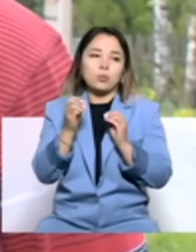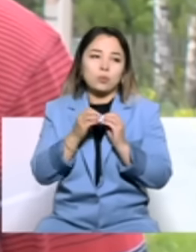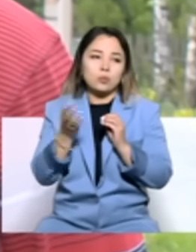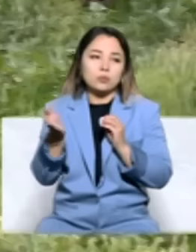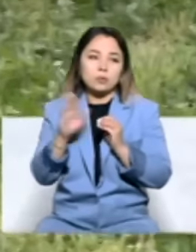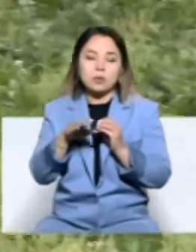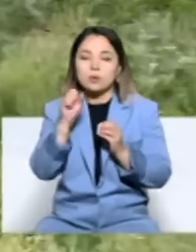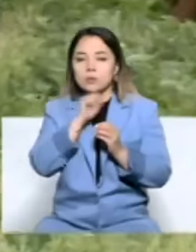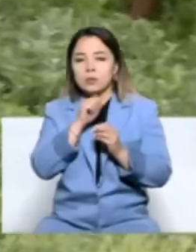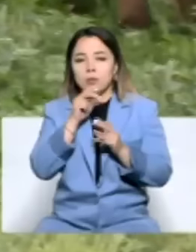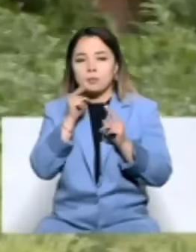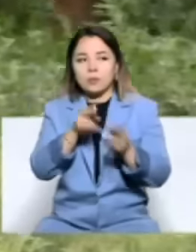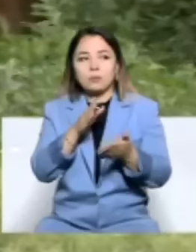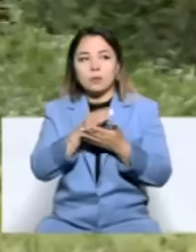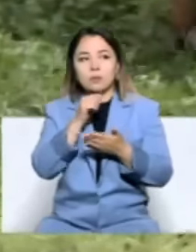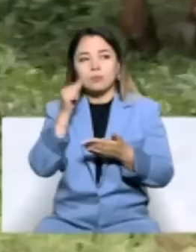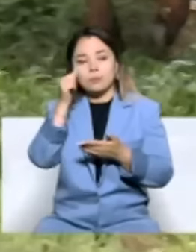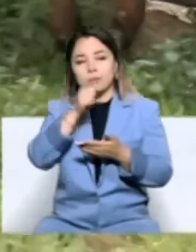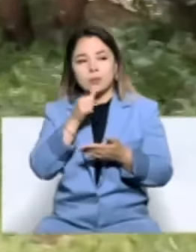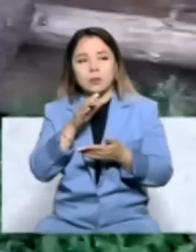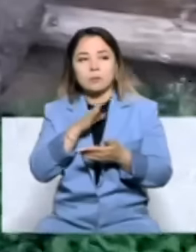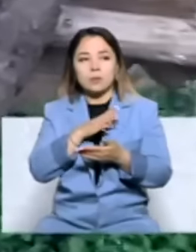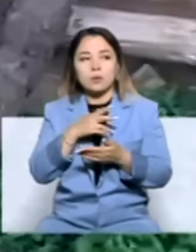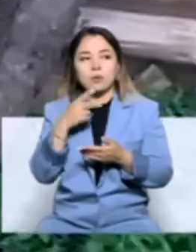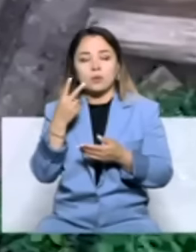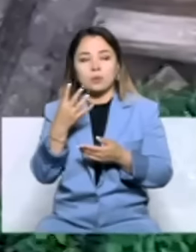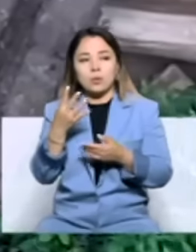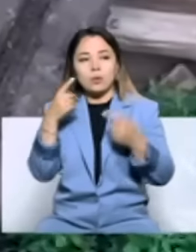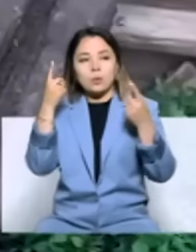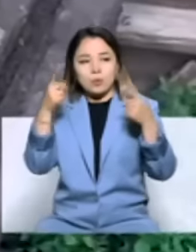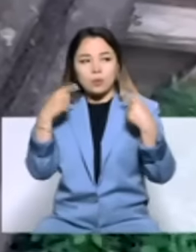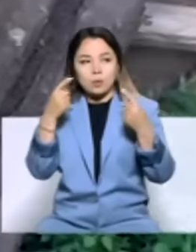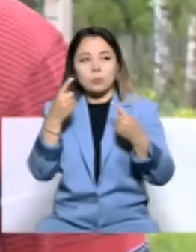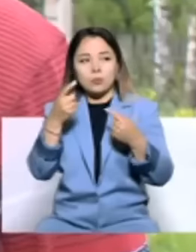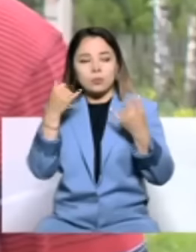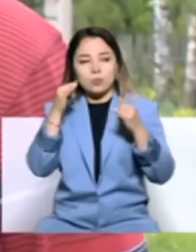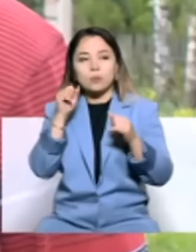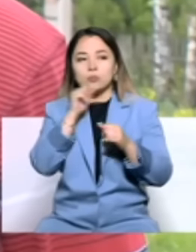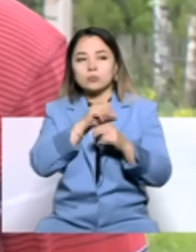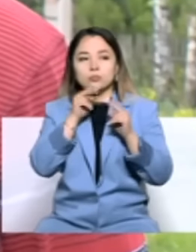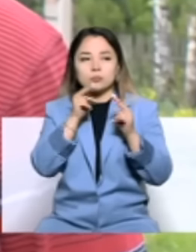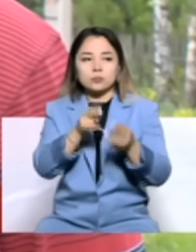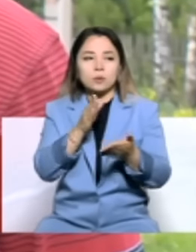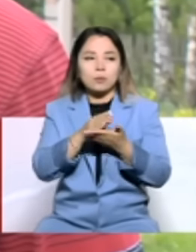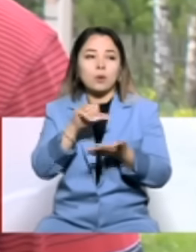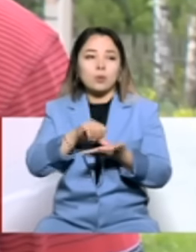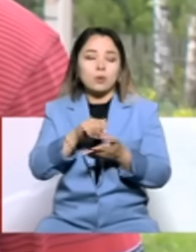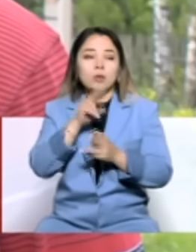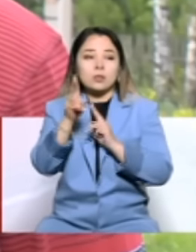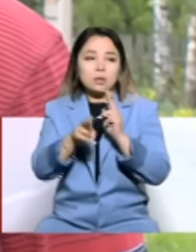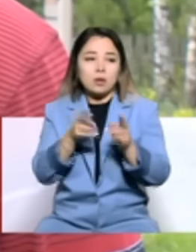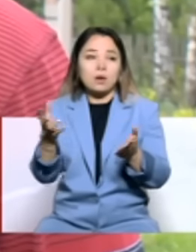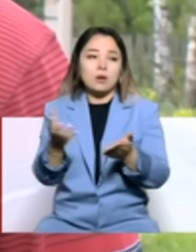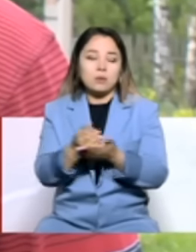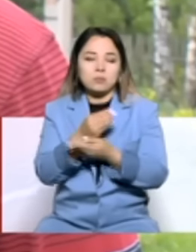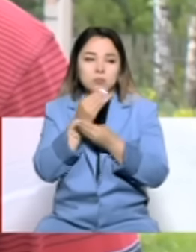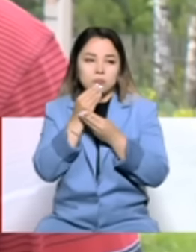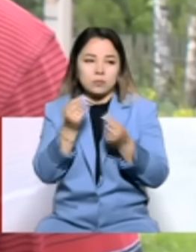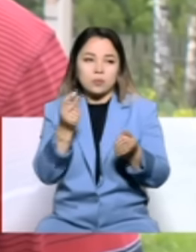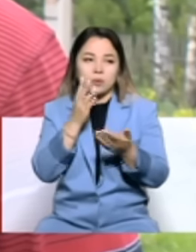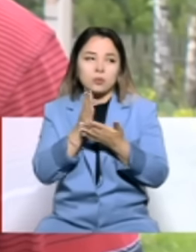urlaydı mal. Bultır aldıngı jılda 4 koy, 1 buzau jogaltım, koramdan alıp ketti. Biz uchastkilerge aytamız, tabamız de jok